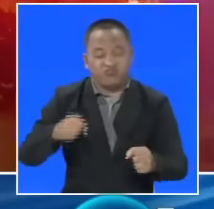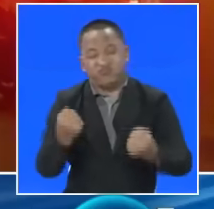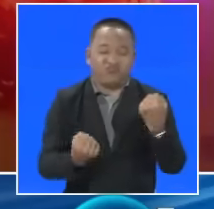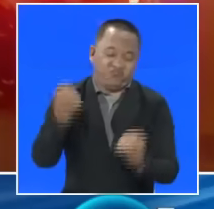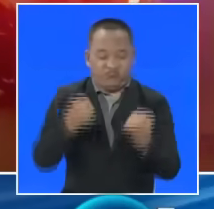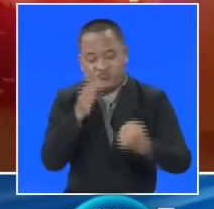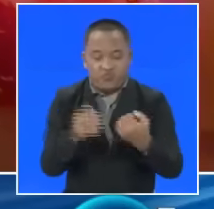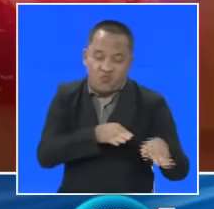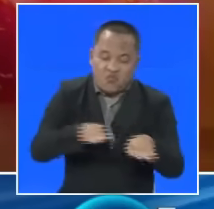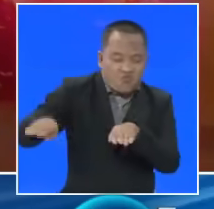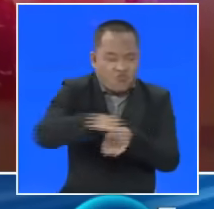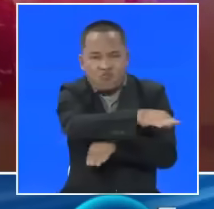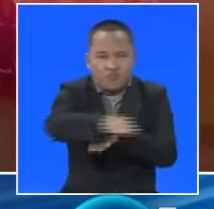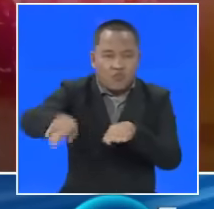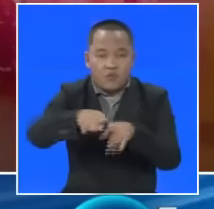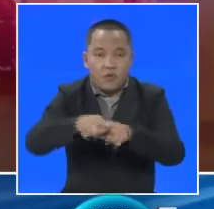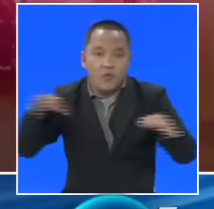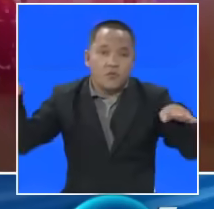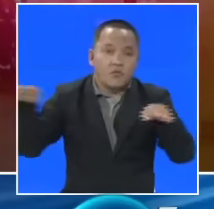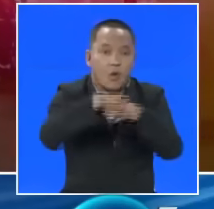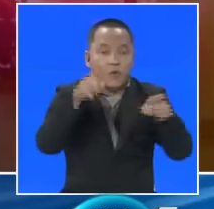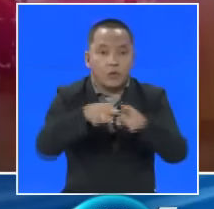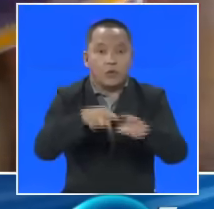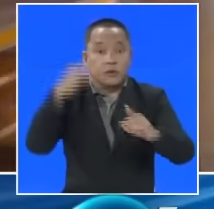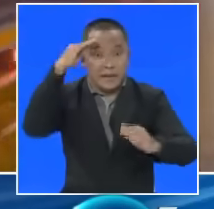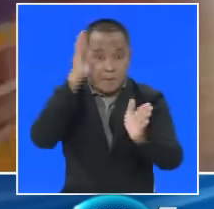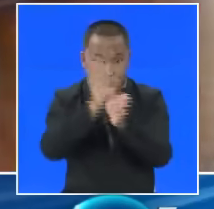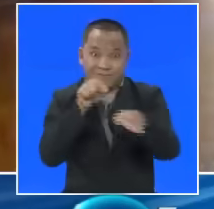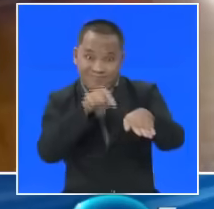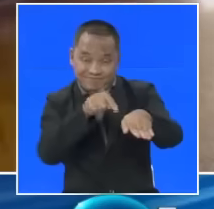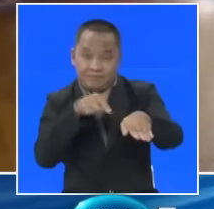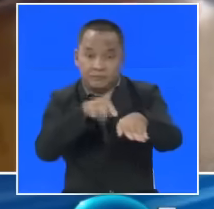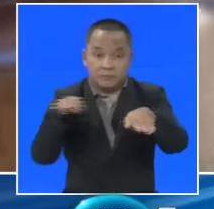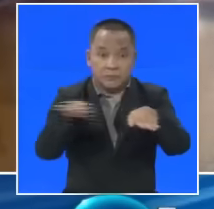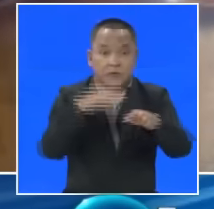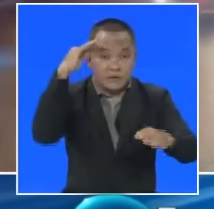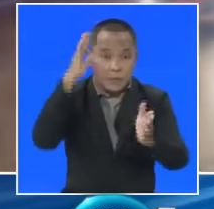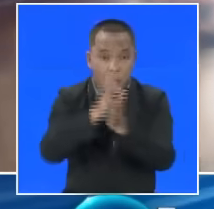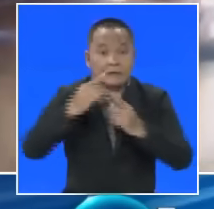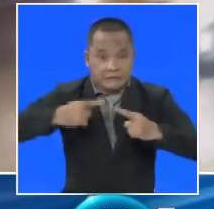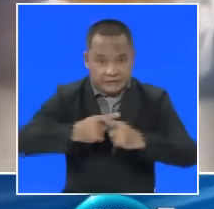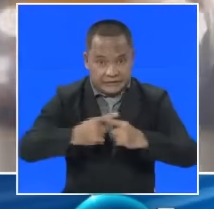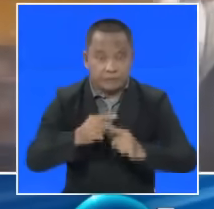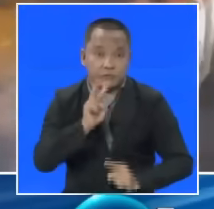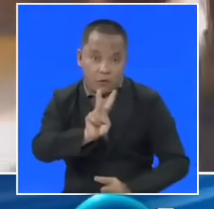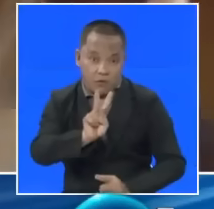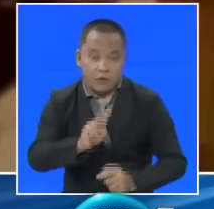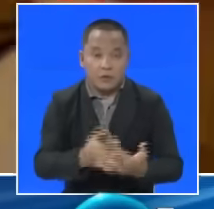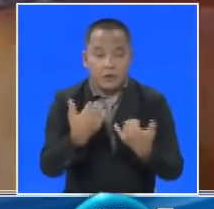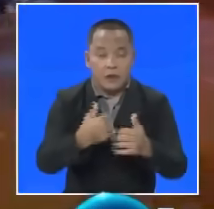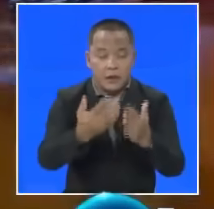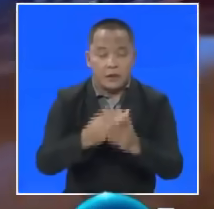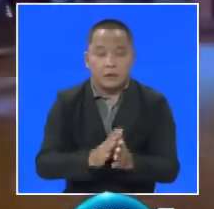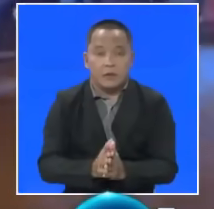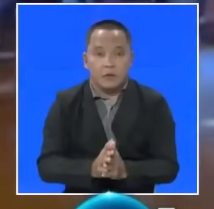บะแซงรถแท็กซี่ขึ้นไปปรากฏว่าไปชนกับรถของตำรวจนะคะเหตุการณ์นี้มีตำรวจได้รับบาดเจ็บไป2นาย